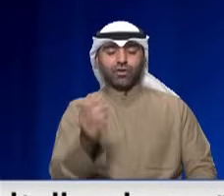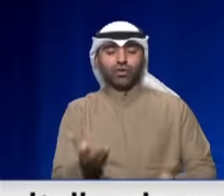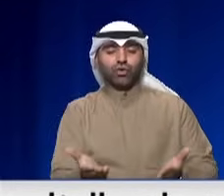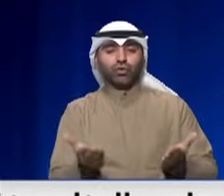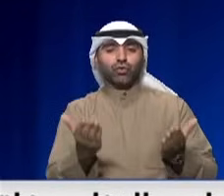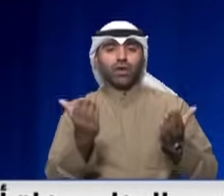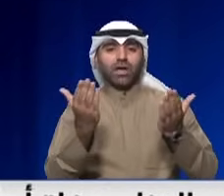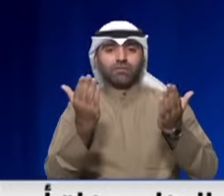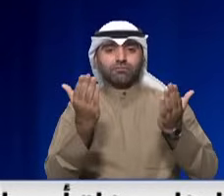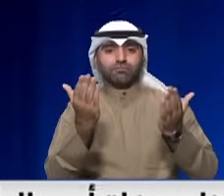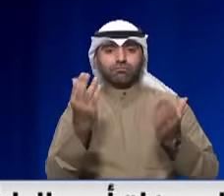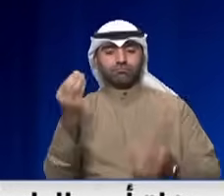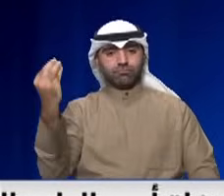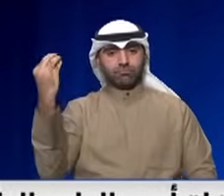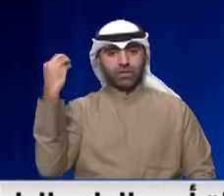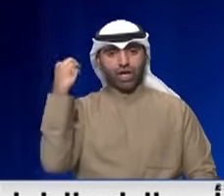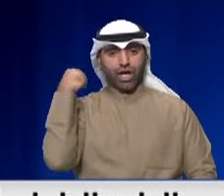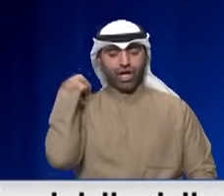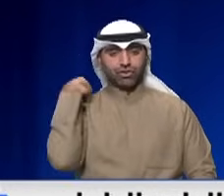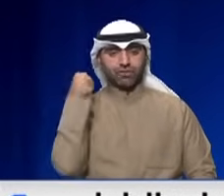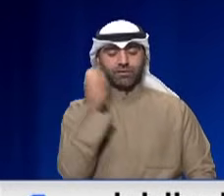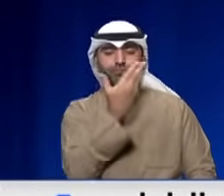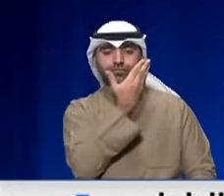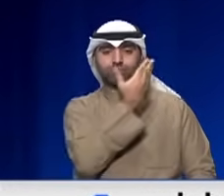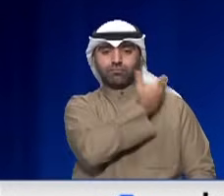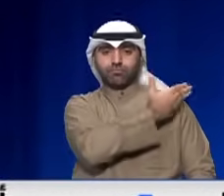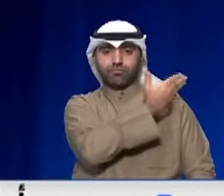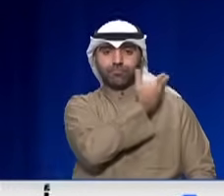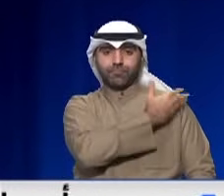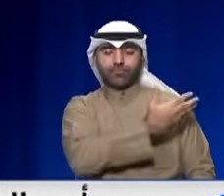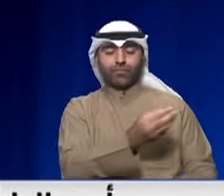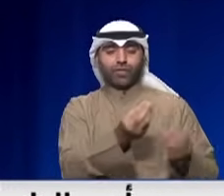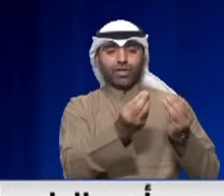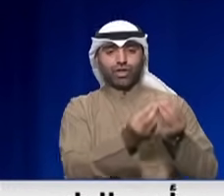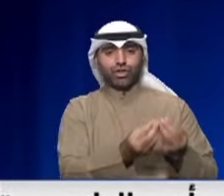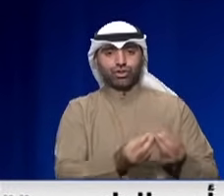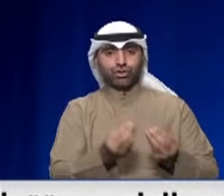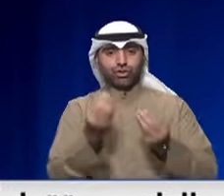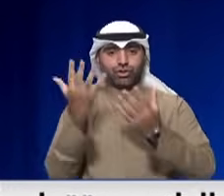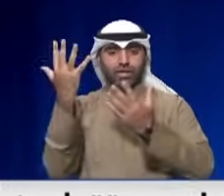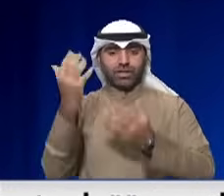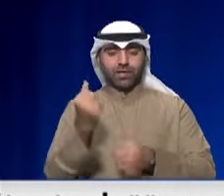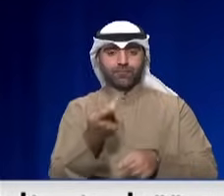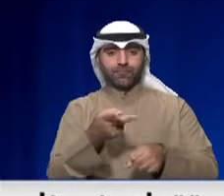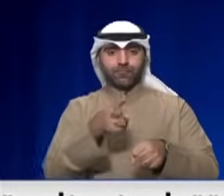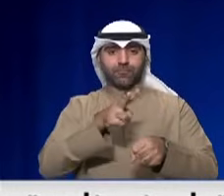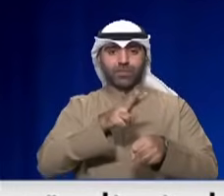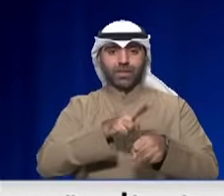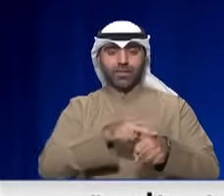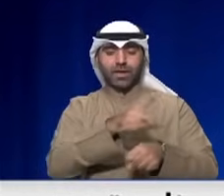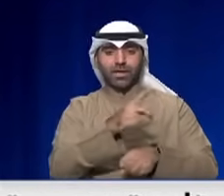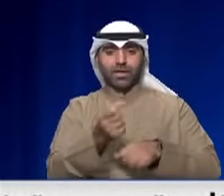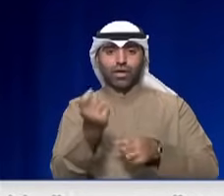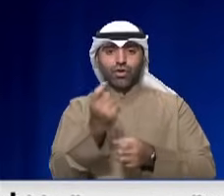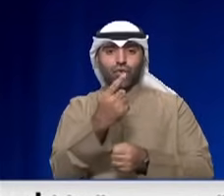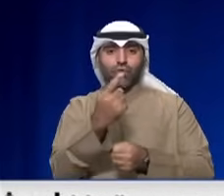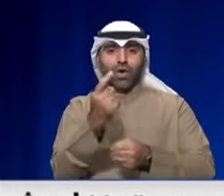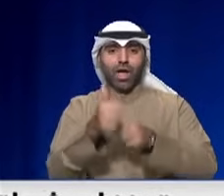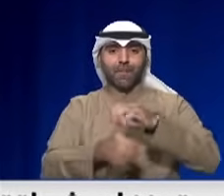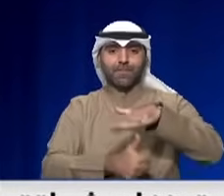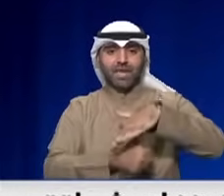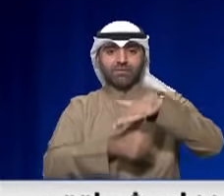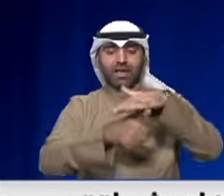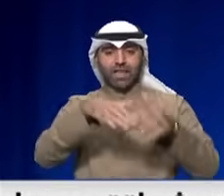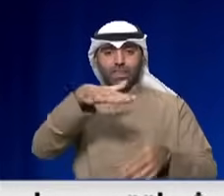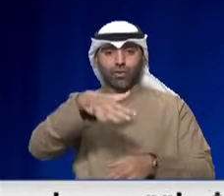ومغفرته وان يلهم سموه رعاه الله جميل الصبر وحسن العزاء هذا وقد بعث حضره صاحب السمو امير